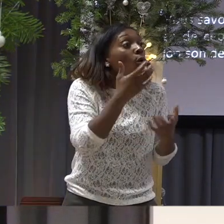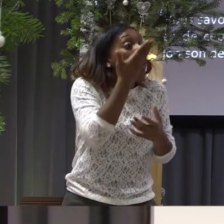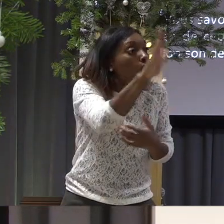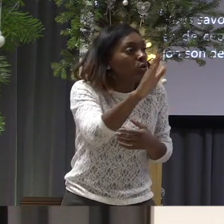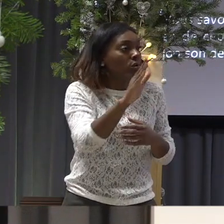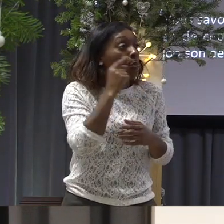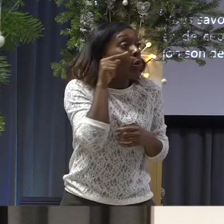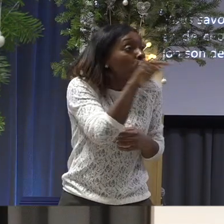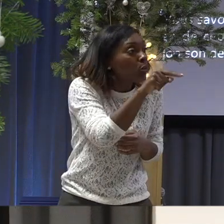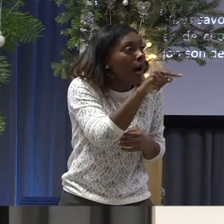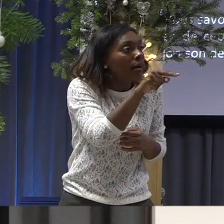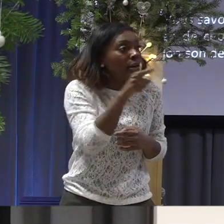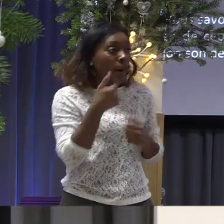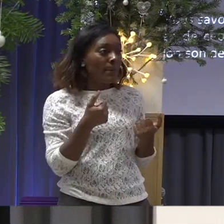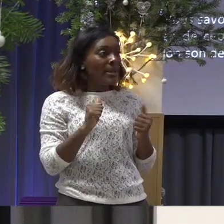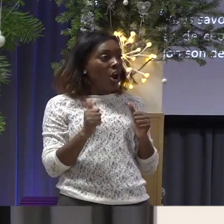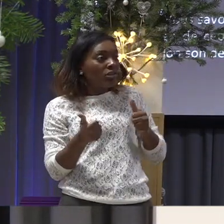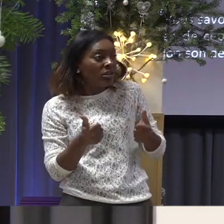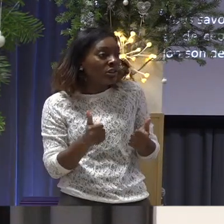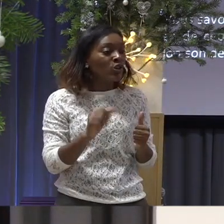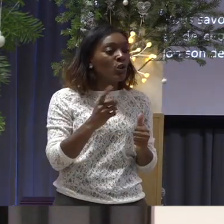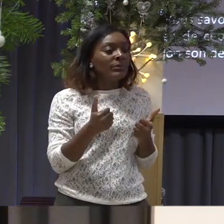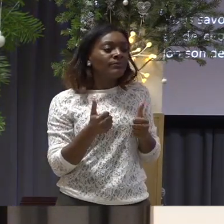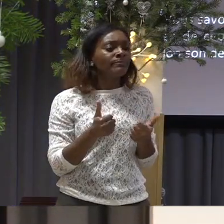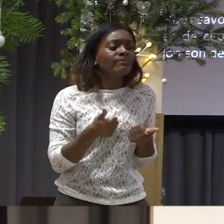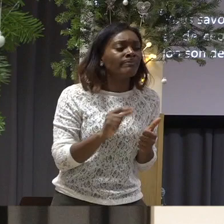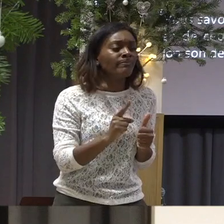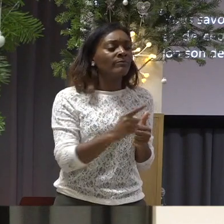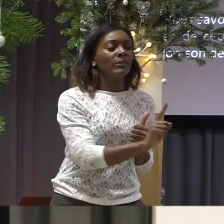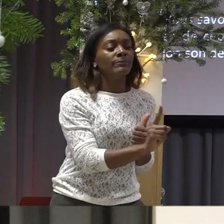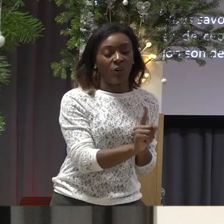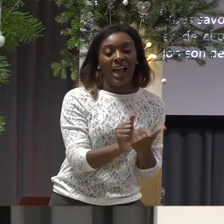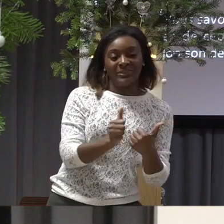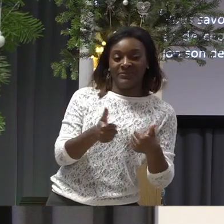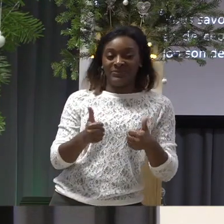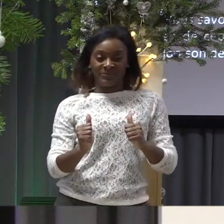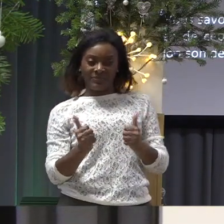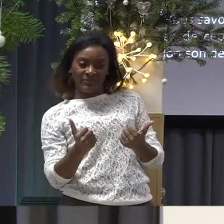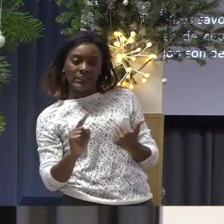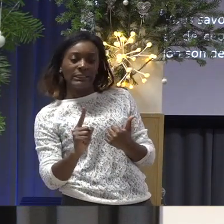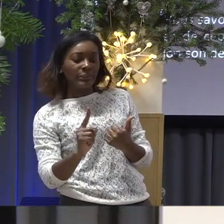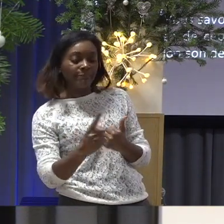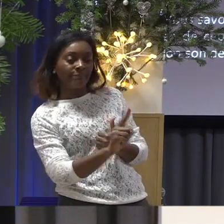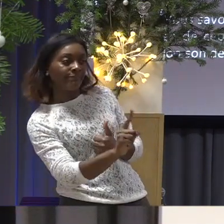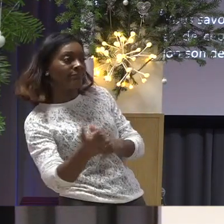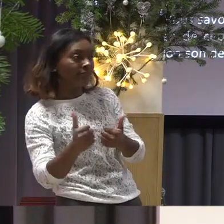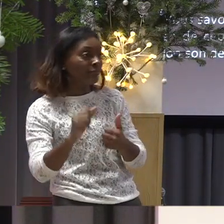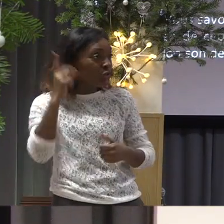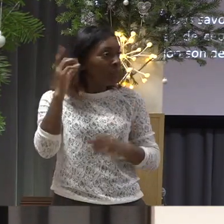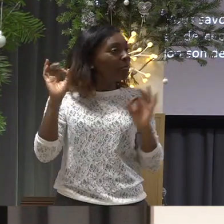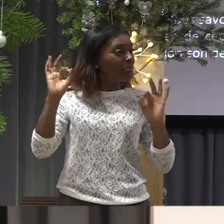il dirige, il pilote les événements, tout simplement pour te donner le meilleur que tu mérites. Raison pour laquelle